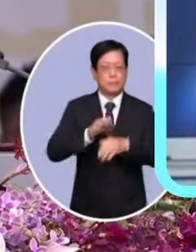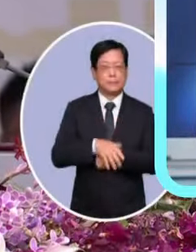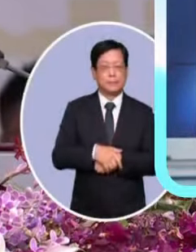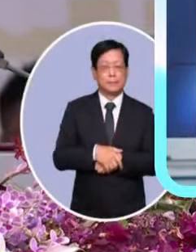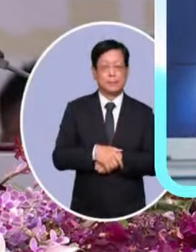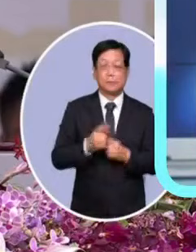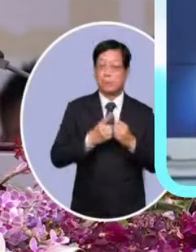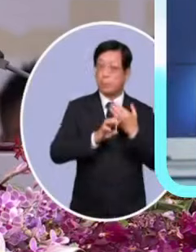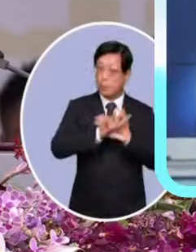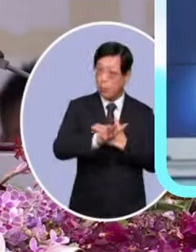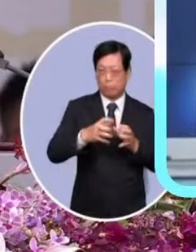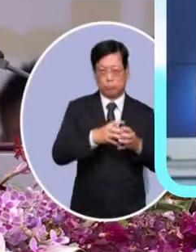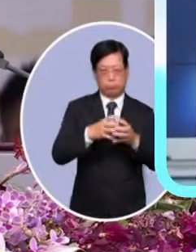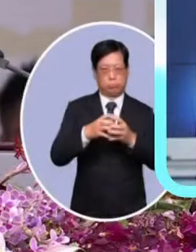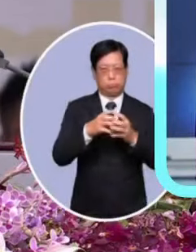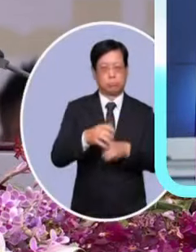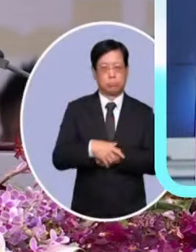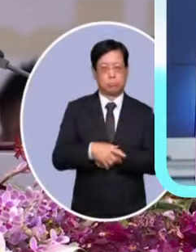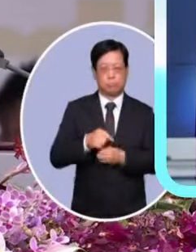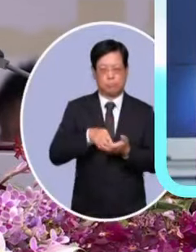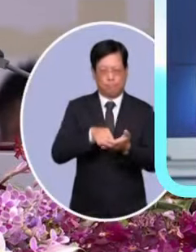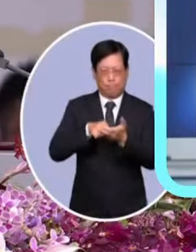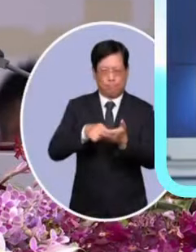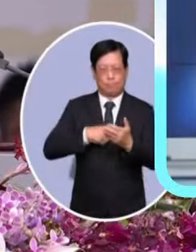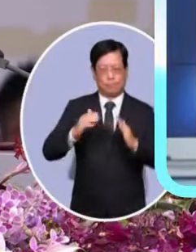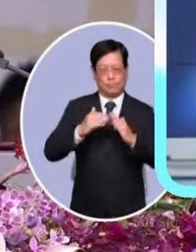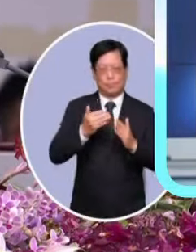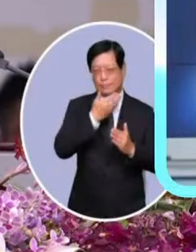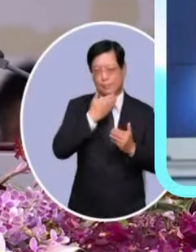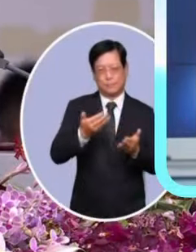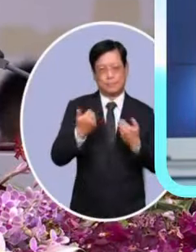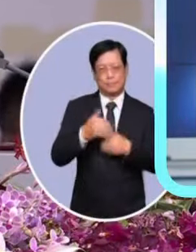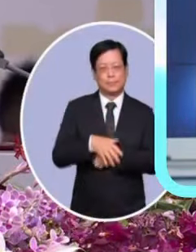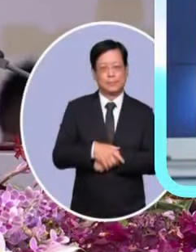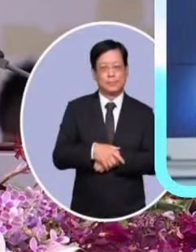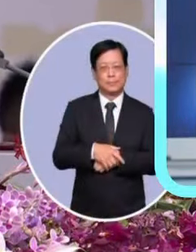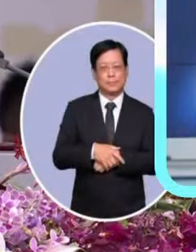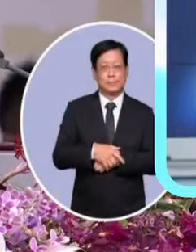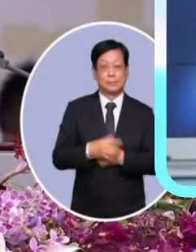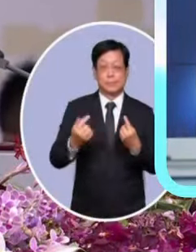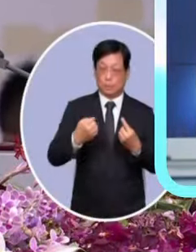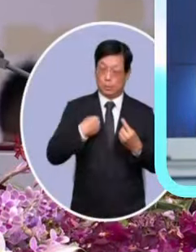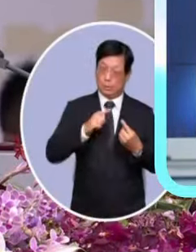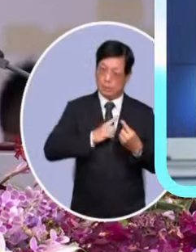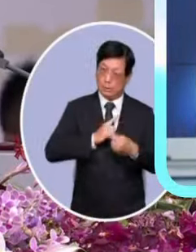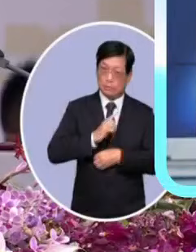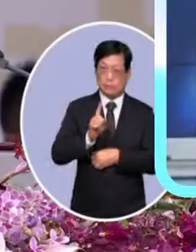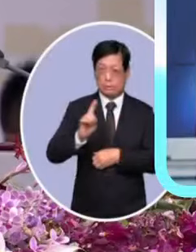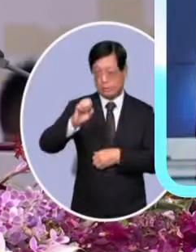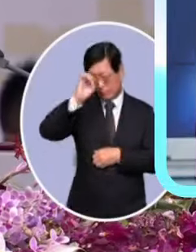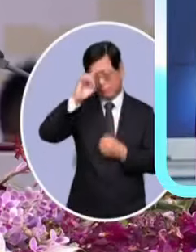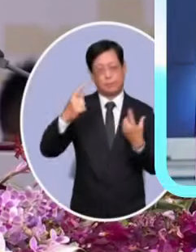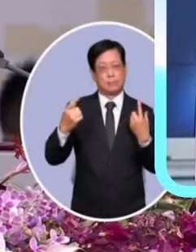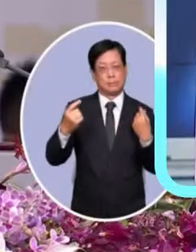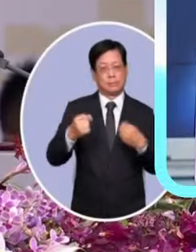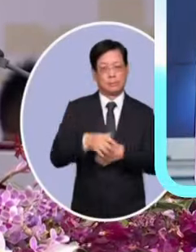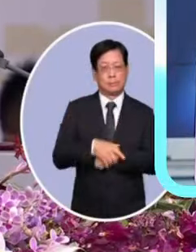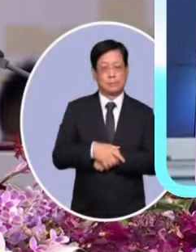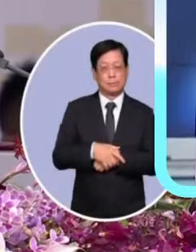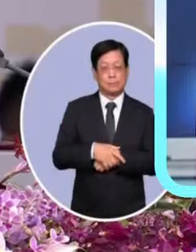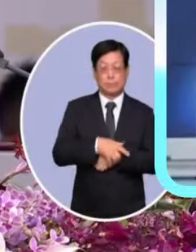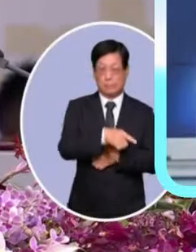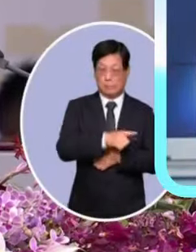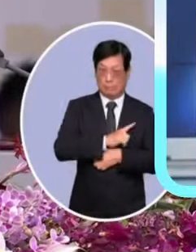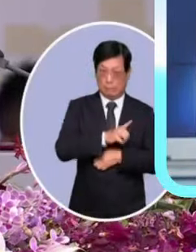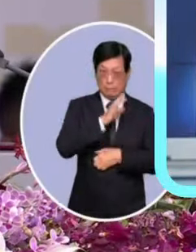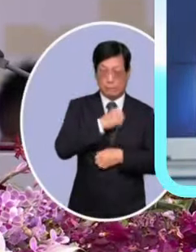中华民国，然后你说，民进党已经向中华民国靠拢了，感受不